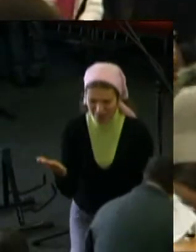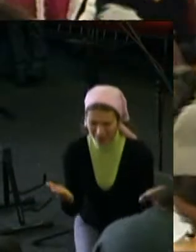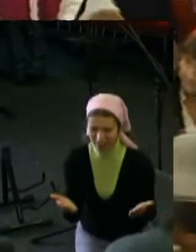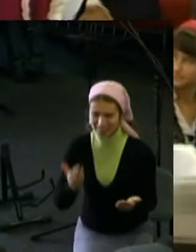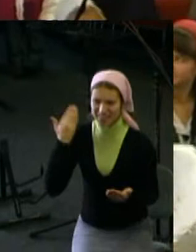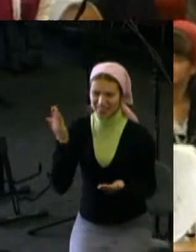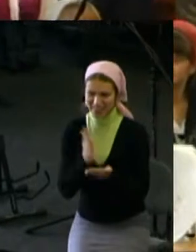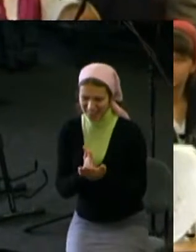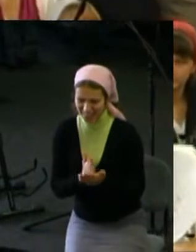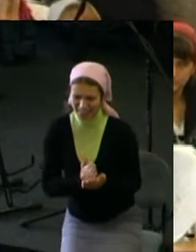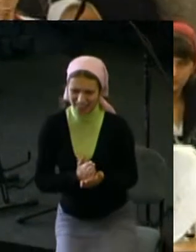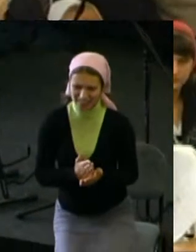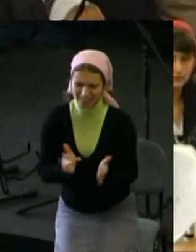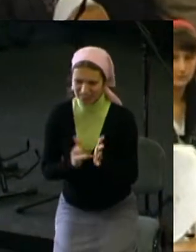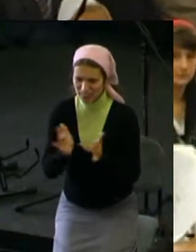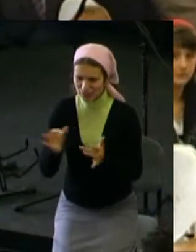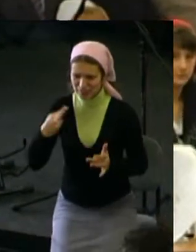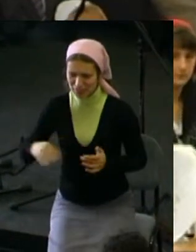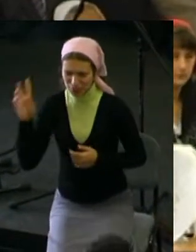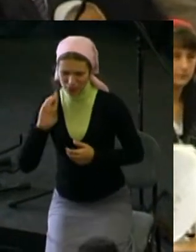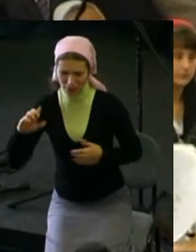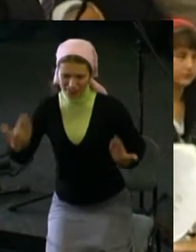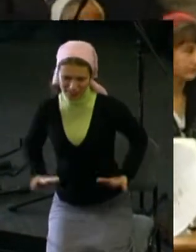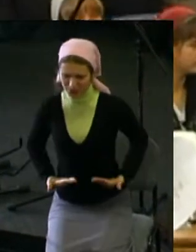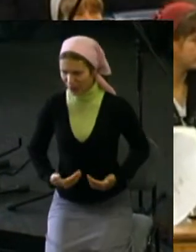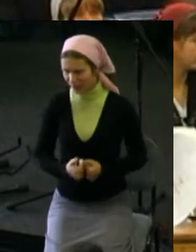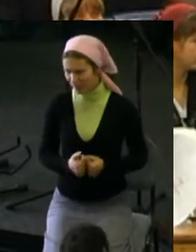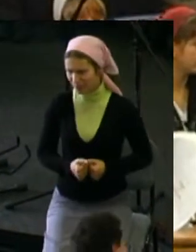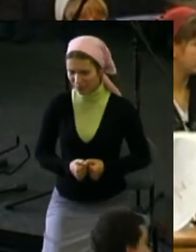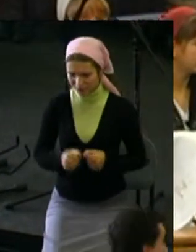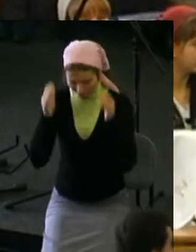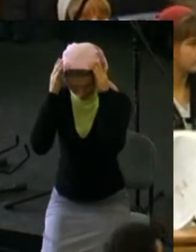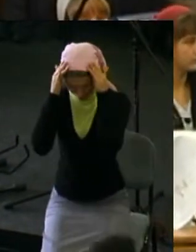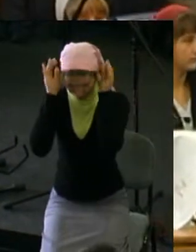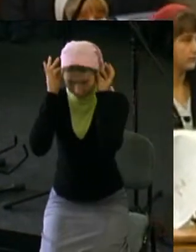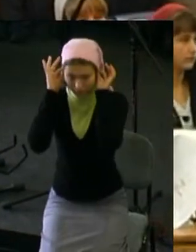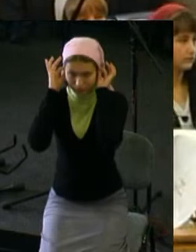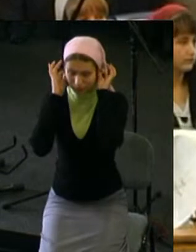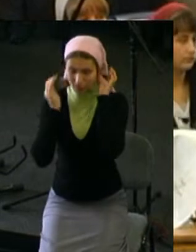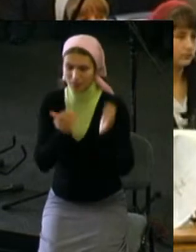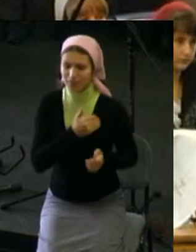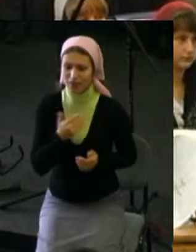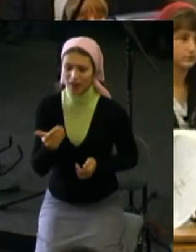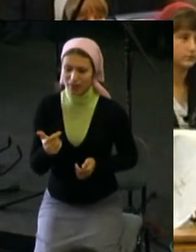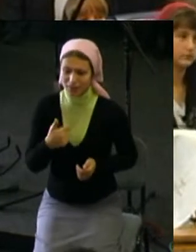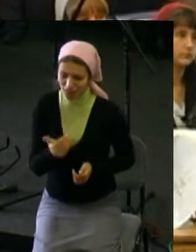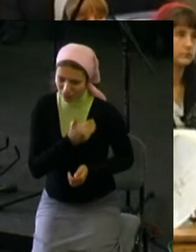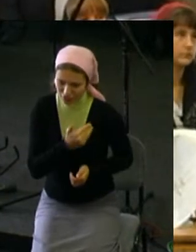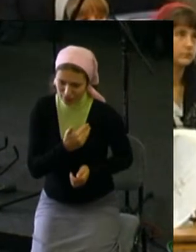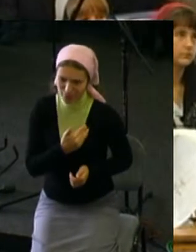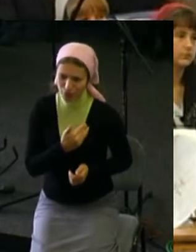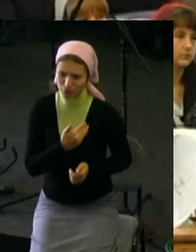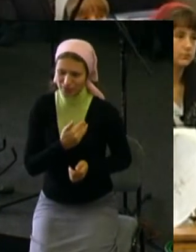вам Христос Син Бога Живого не хотів би що ви могли б сказати